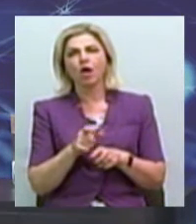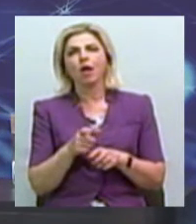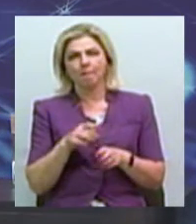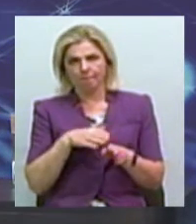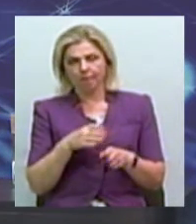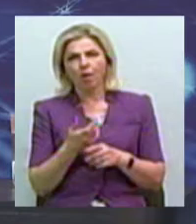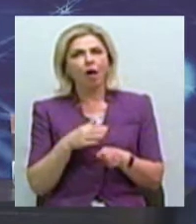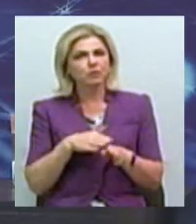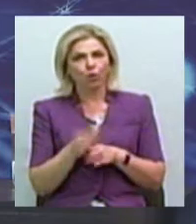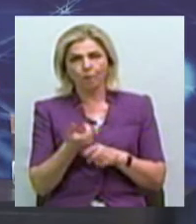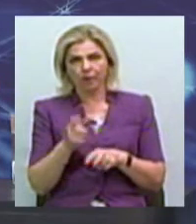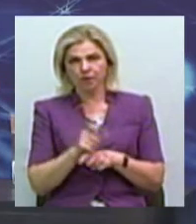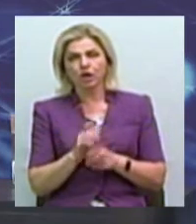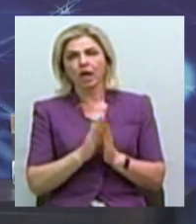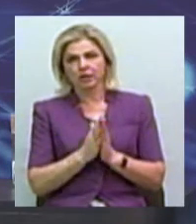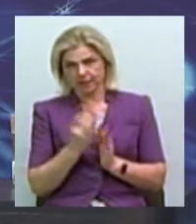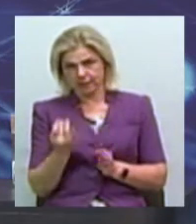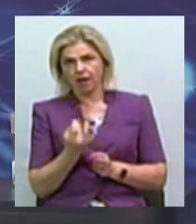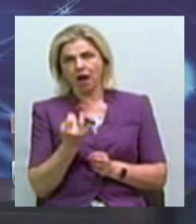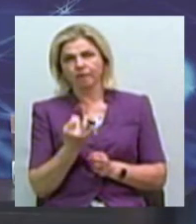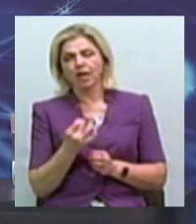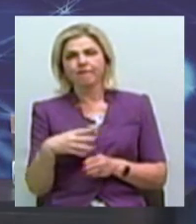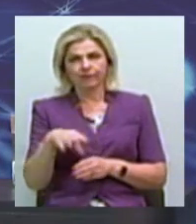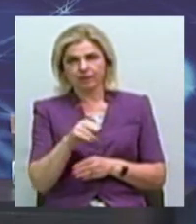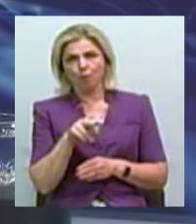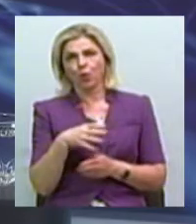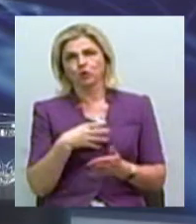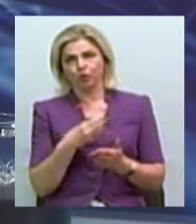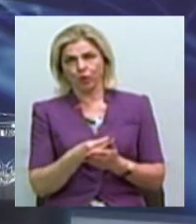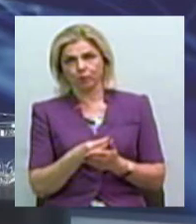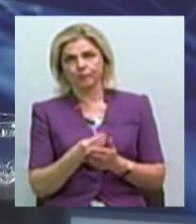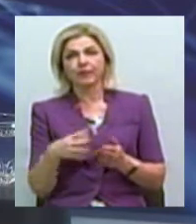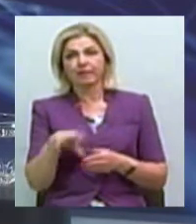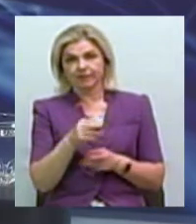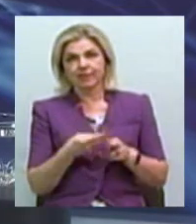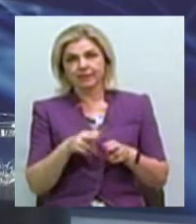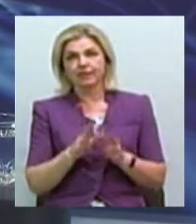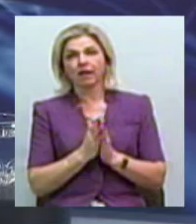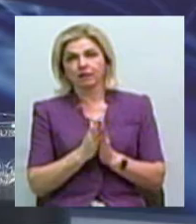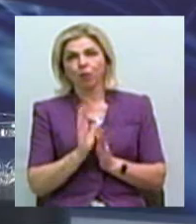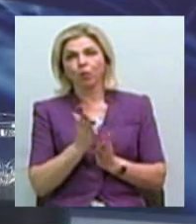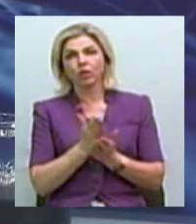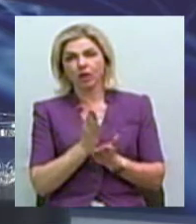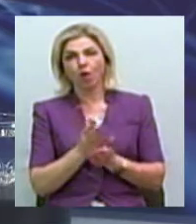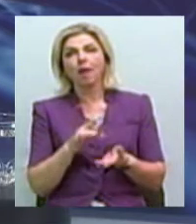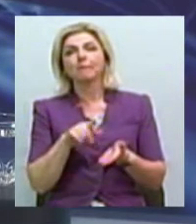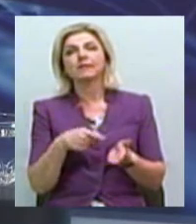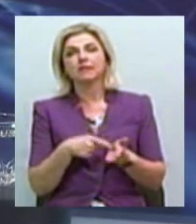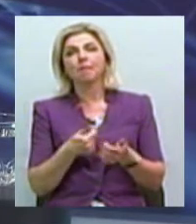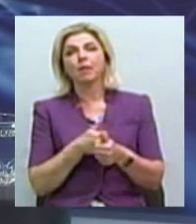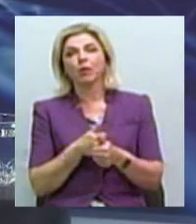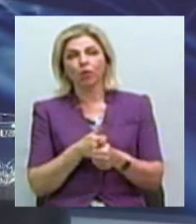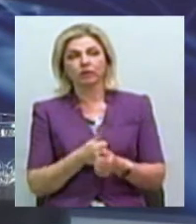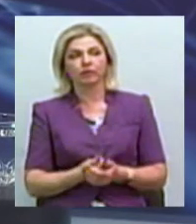по-своєму. Ці книги будуть знаходитись у місцевих бібліотеках. Міських бібліотеках,